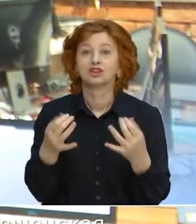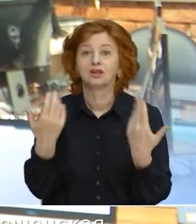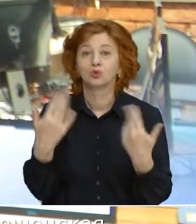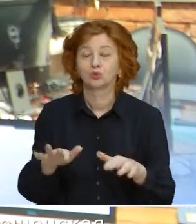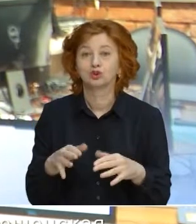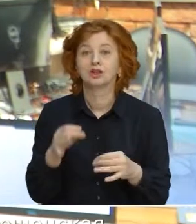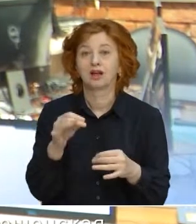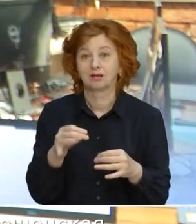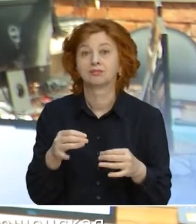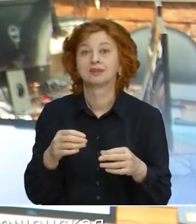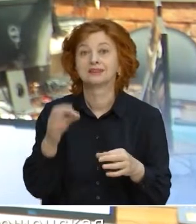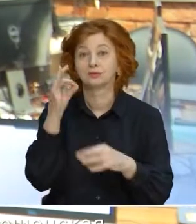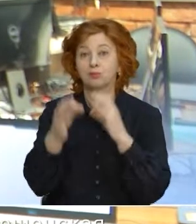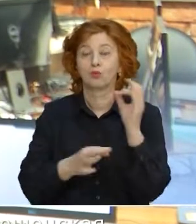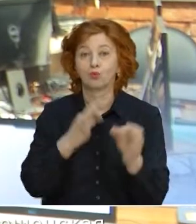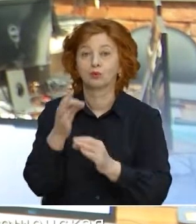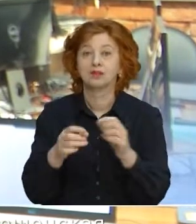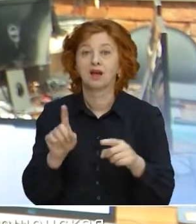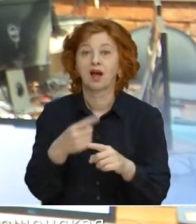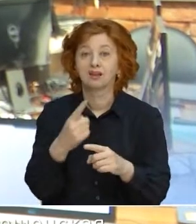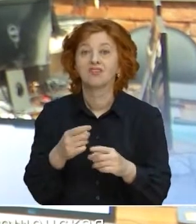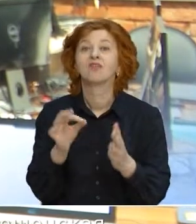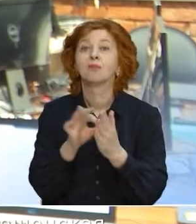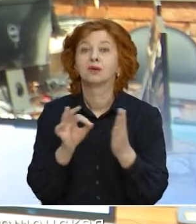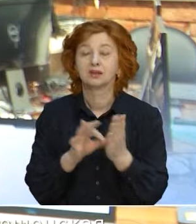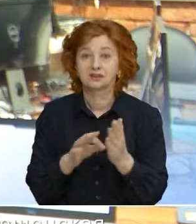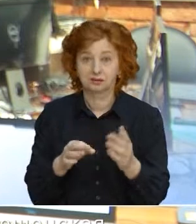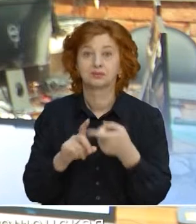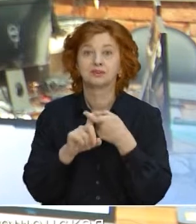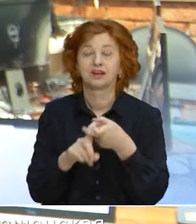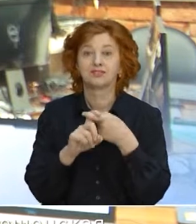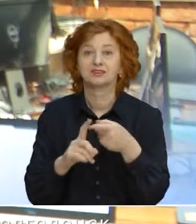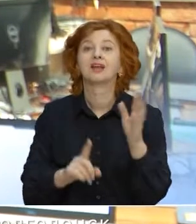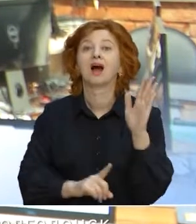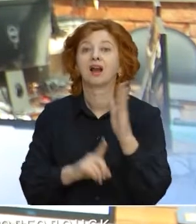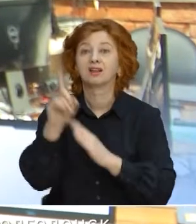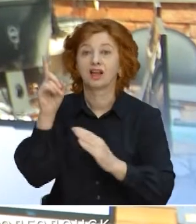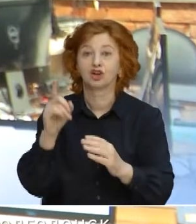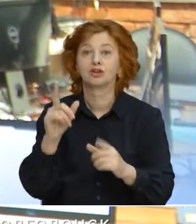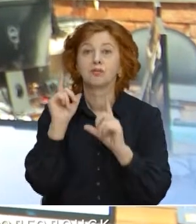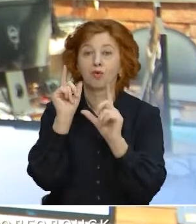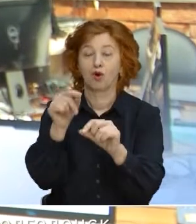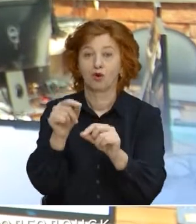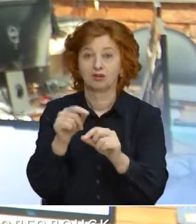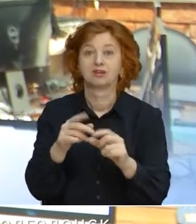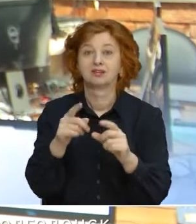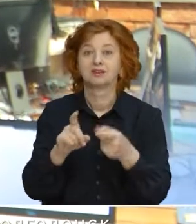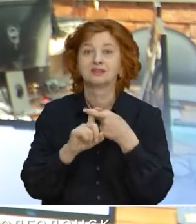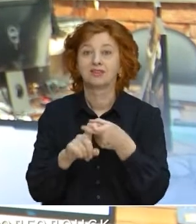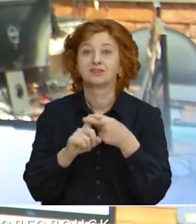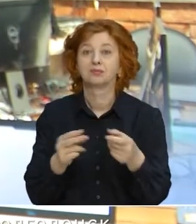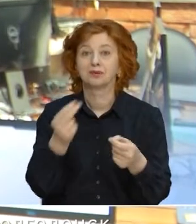CubeSat 3 юнита, который, в принципе, соответствует полностью настоящему аппарату, который полетит в ноябре. Здесь есть схема